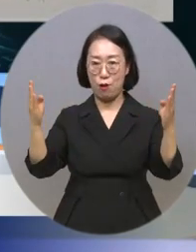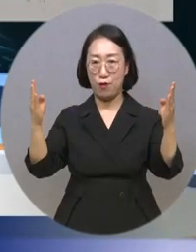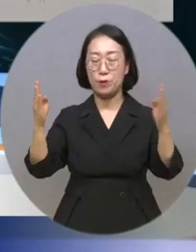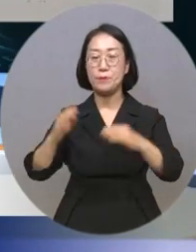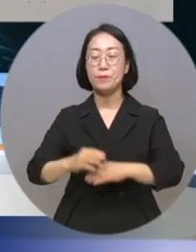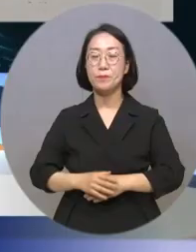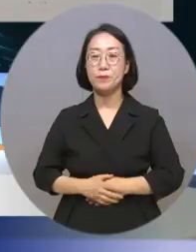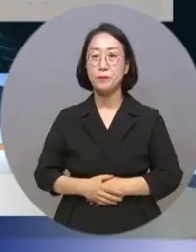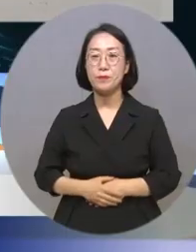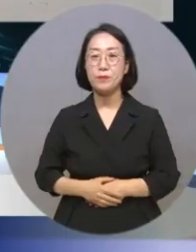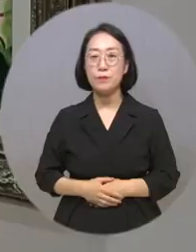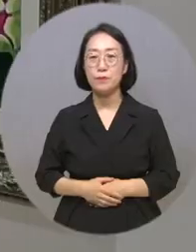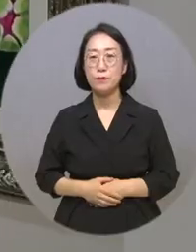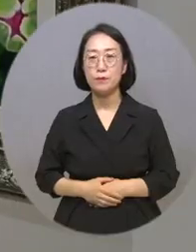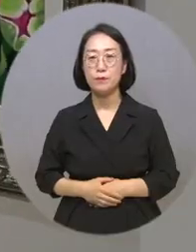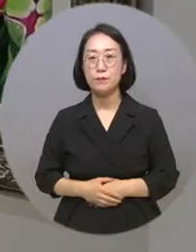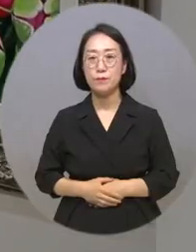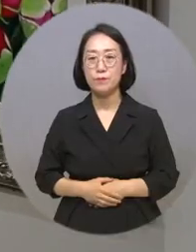기자가 소개합니다.